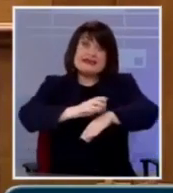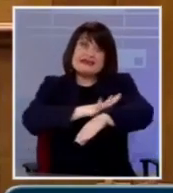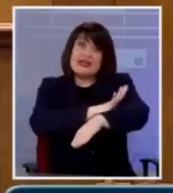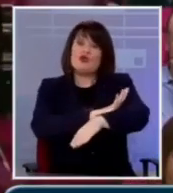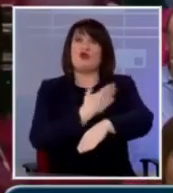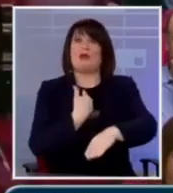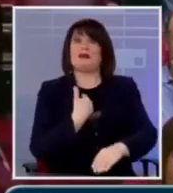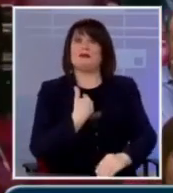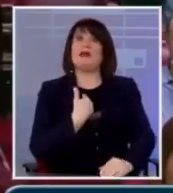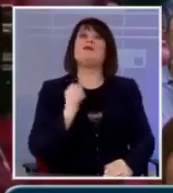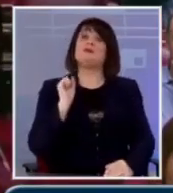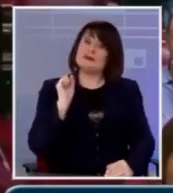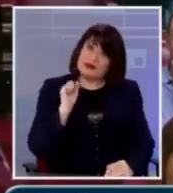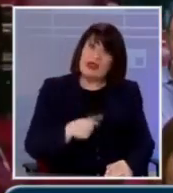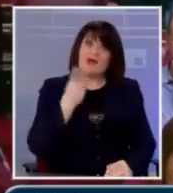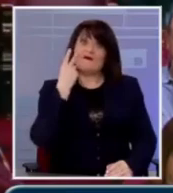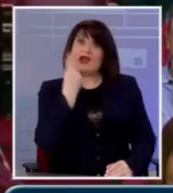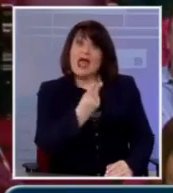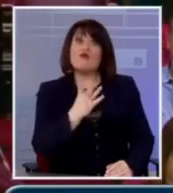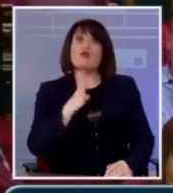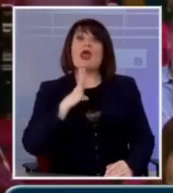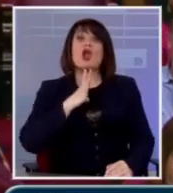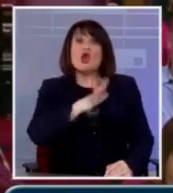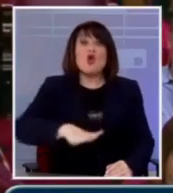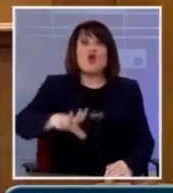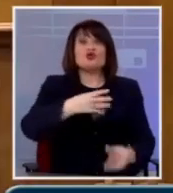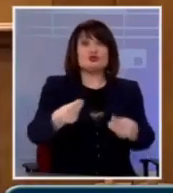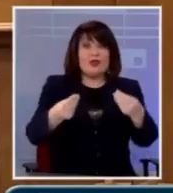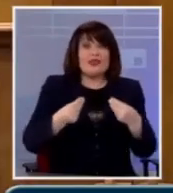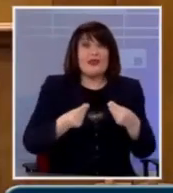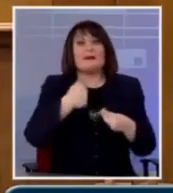Συγκινούμαστε βλέποντας τον κόσμο να μας δίνει